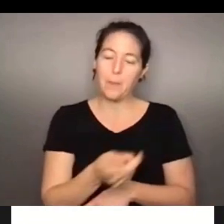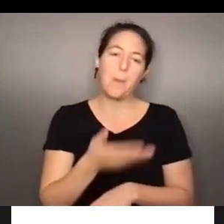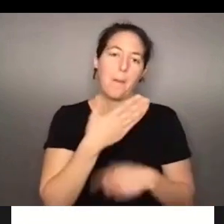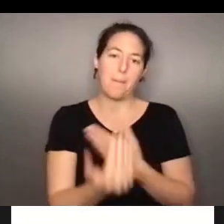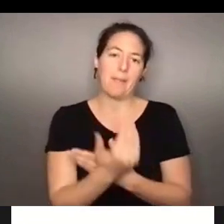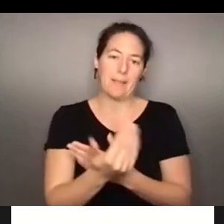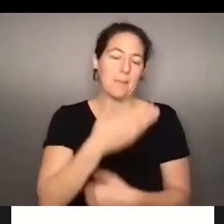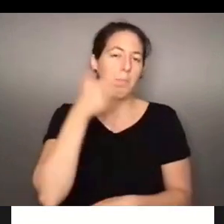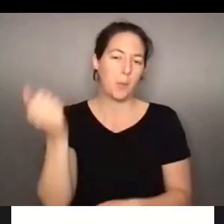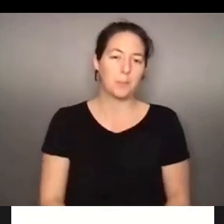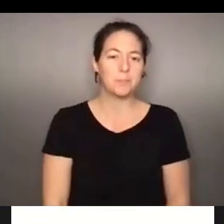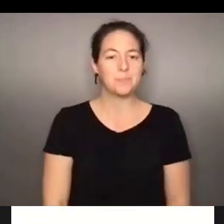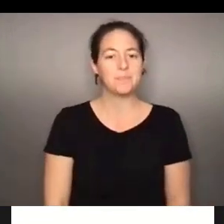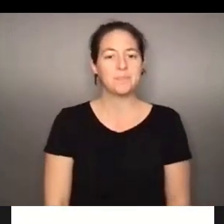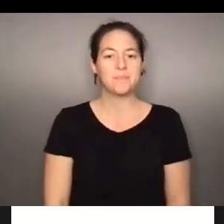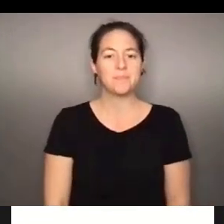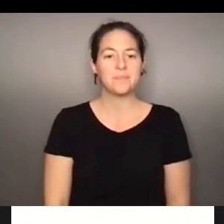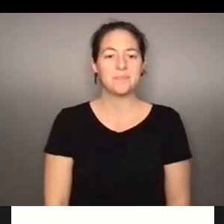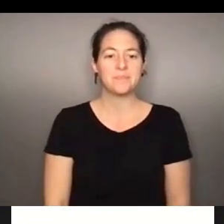choses.